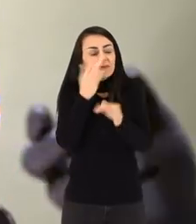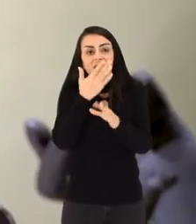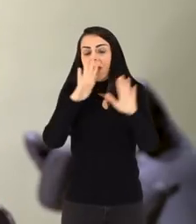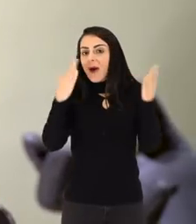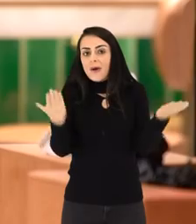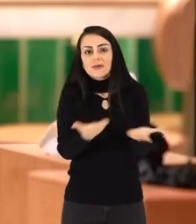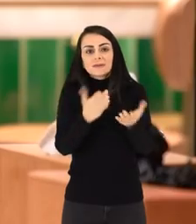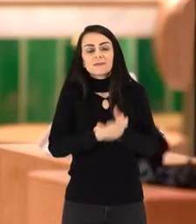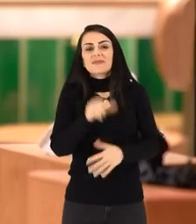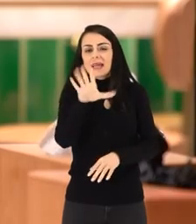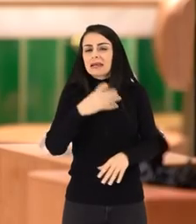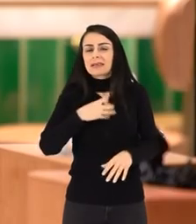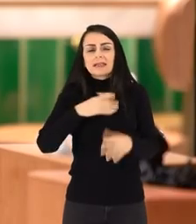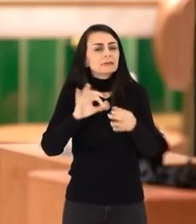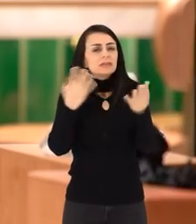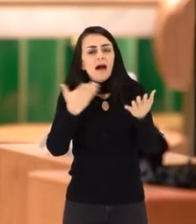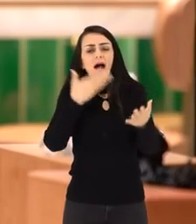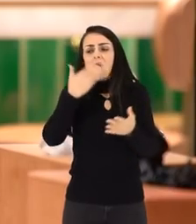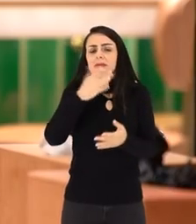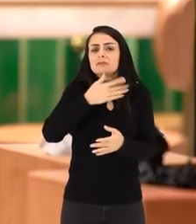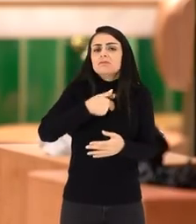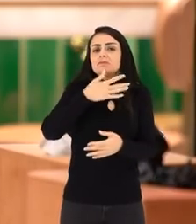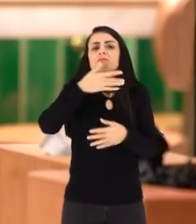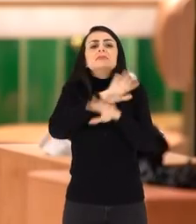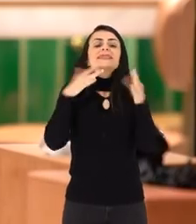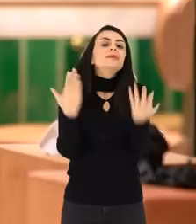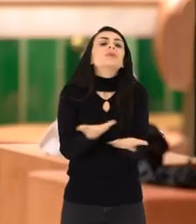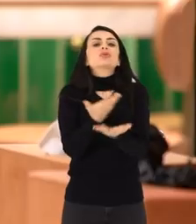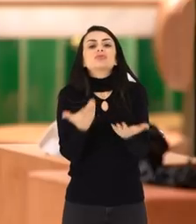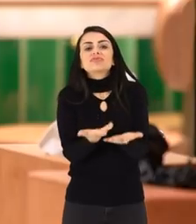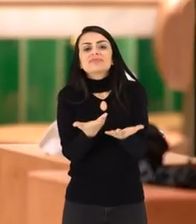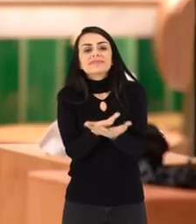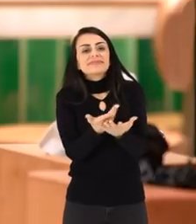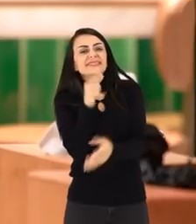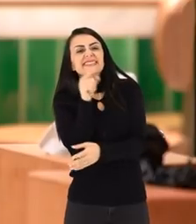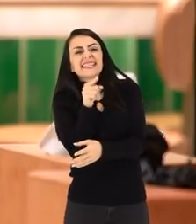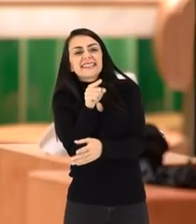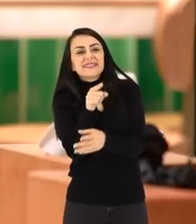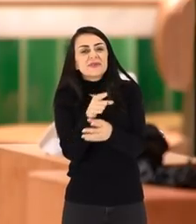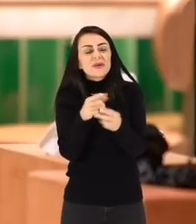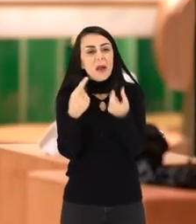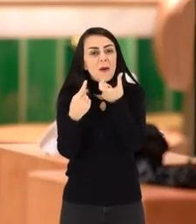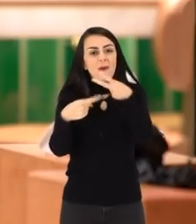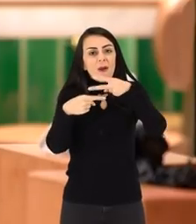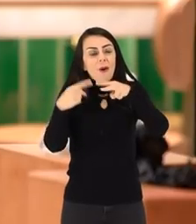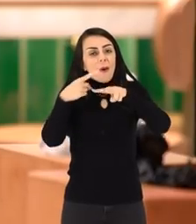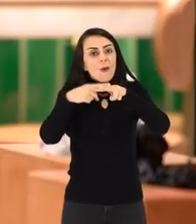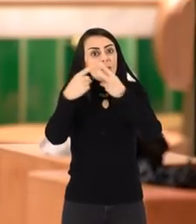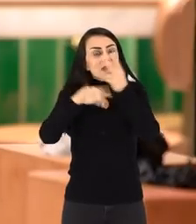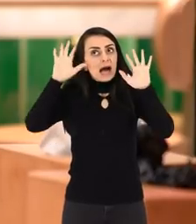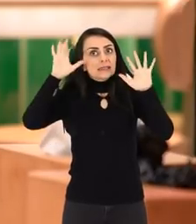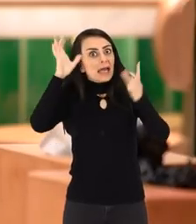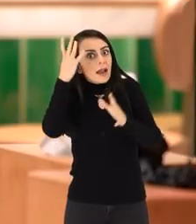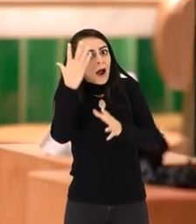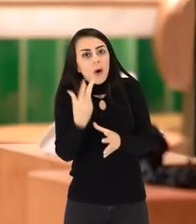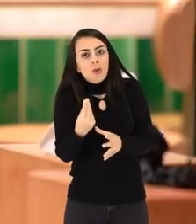nasıl anlatılır bunu bilmiyorum ki. Yani senin böyle bir uzay manyaklığın olduğunu tahmin edemezdim